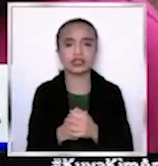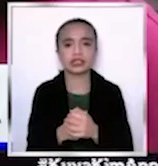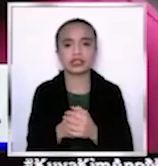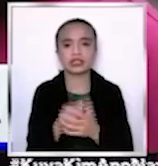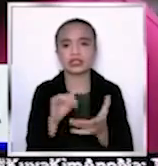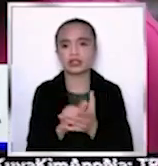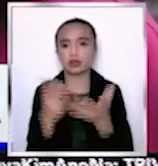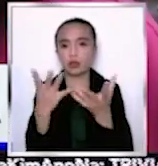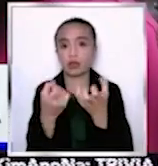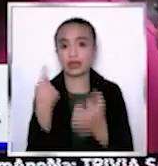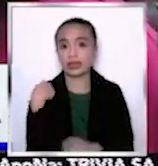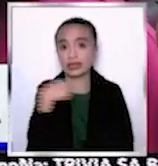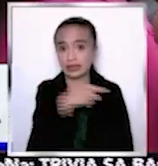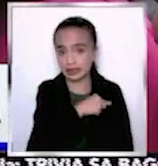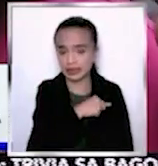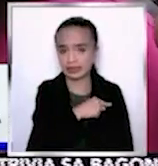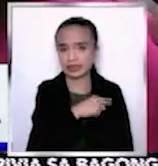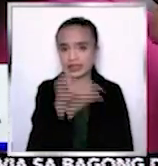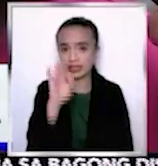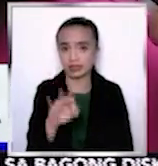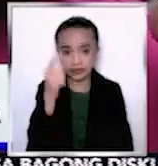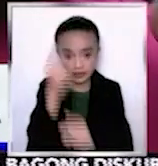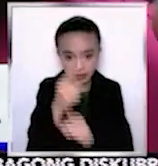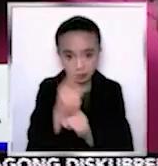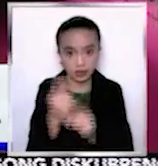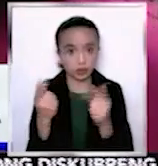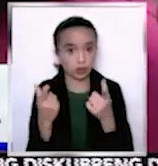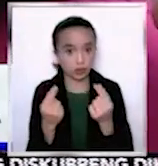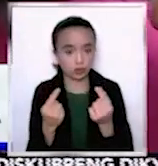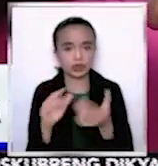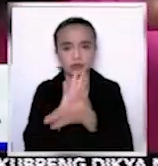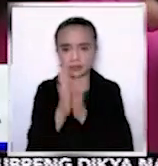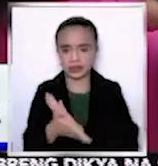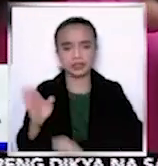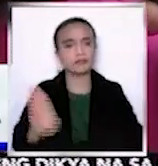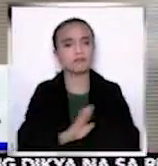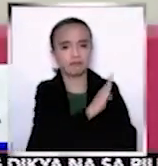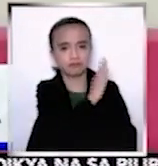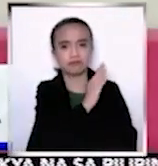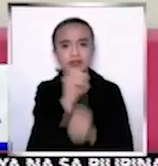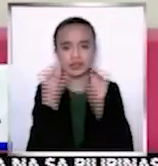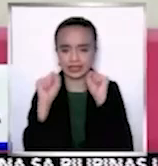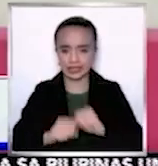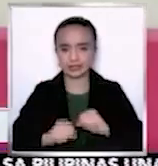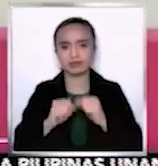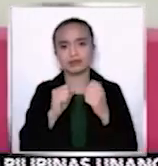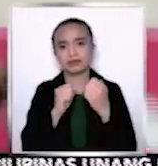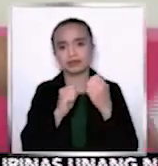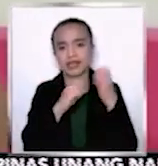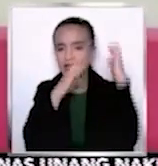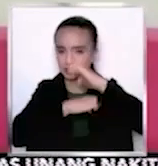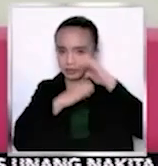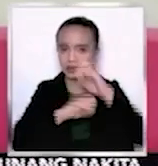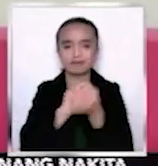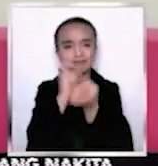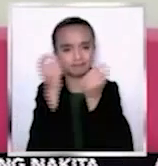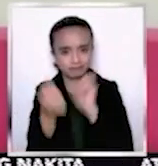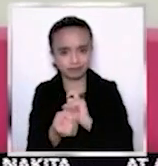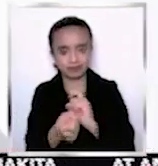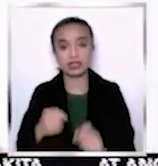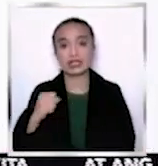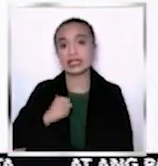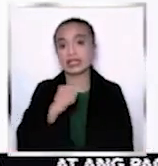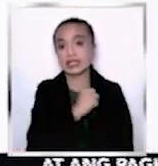Na kung gawin natin ang tama, kung magiging matapat tayo, makakaasa tayo ng pagbabago. Si Senator Francis Kiko